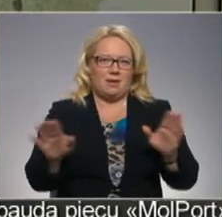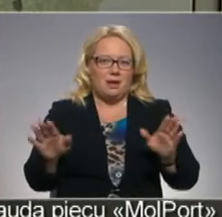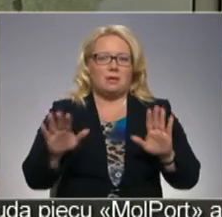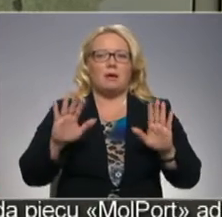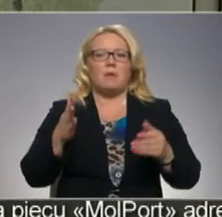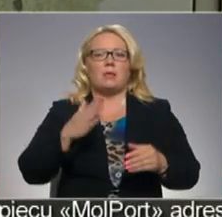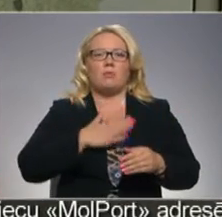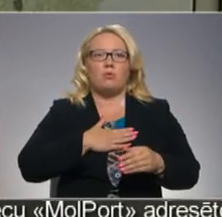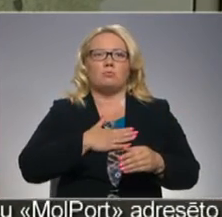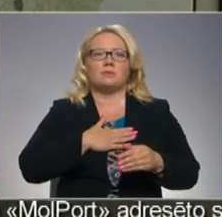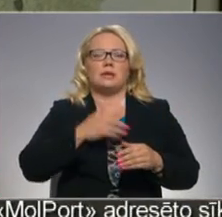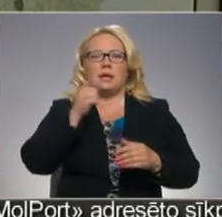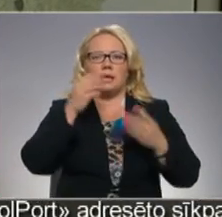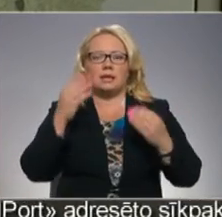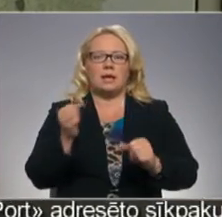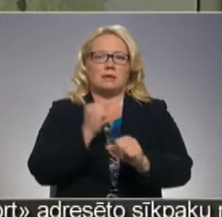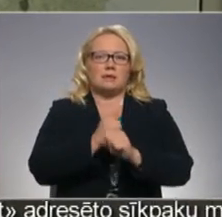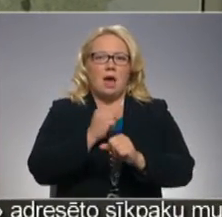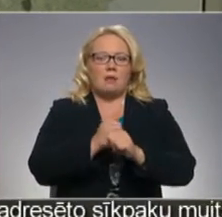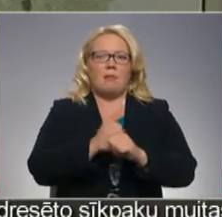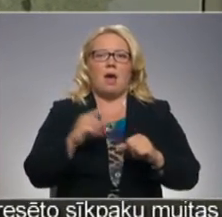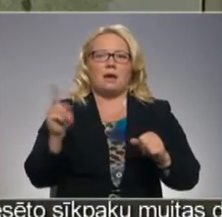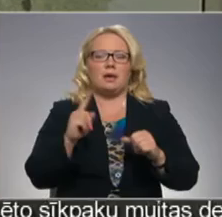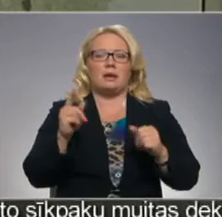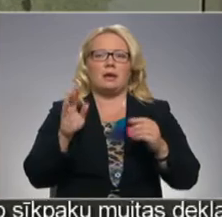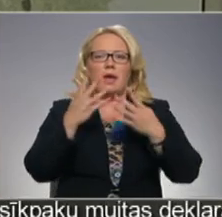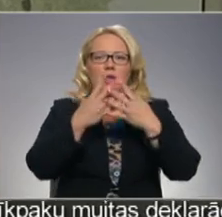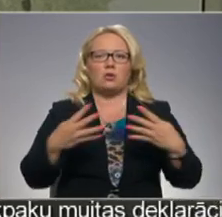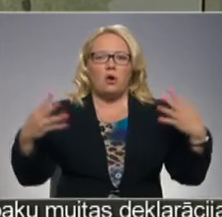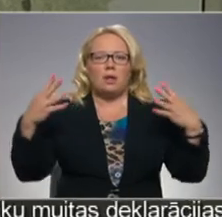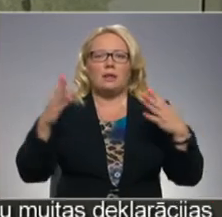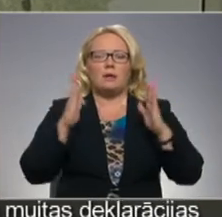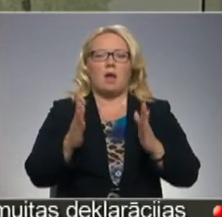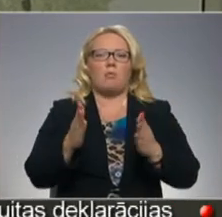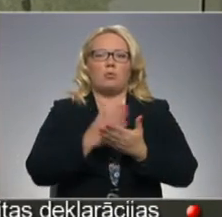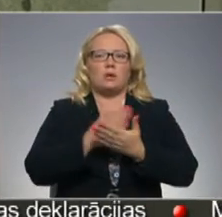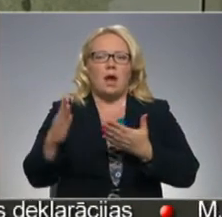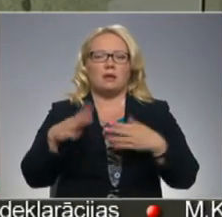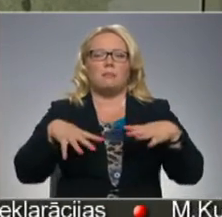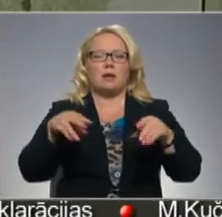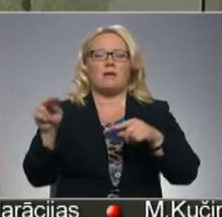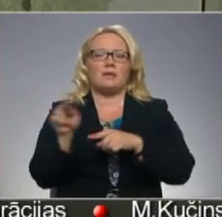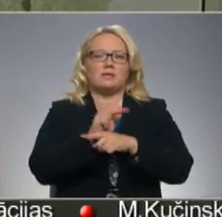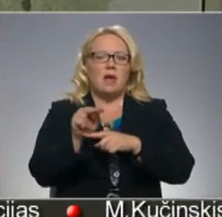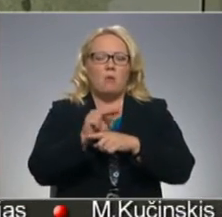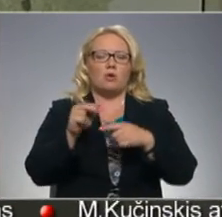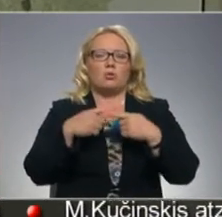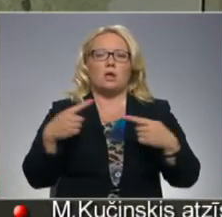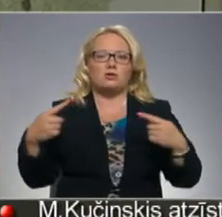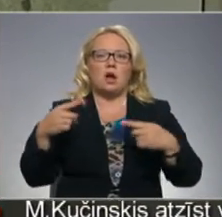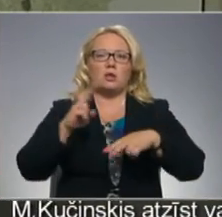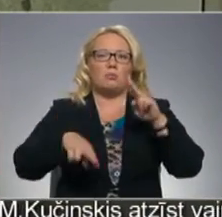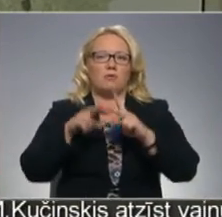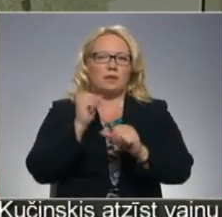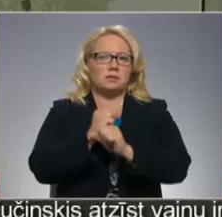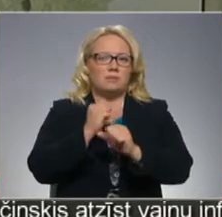mums savas līnijas, tiksim, ikdienas darbā mums ir jāuztur savas elektrolīnijas kārtībā, mums jāveic remonta un dažādi būvniecības darbi,